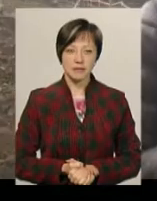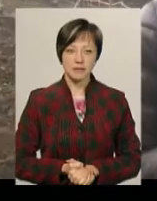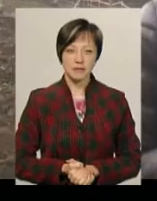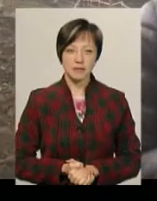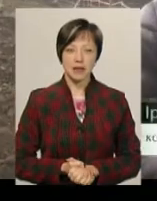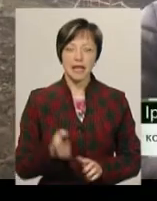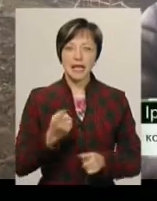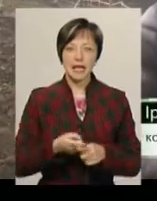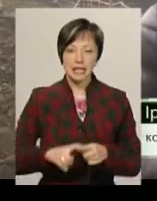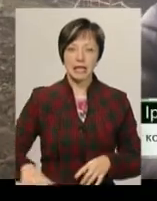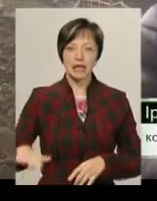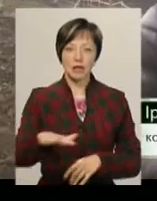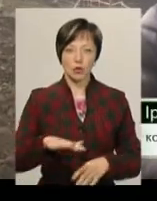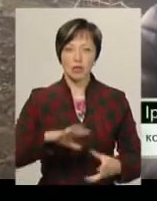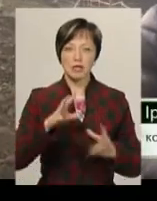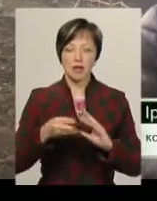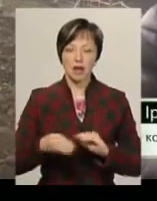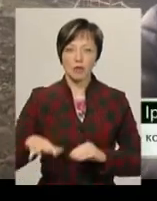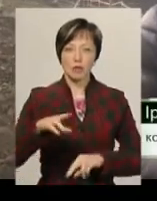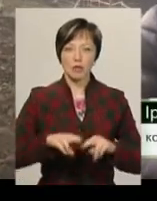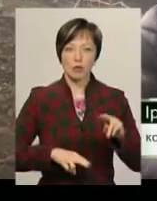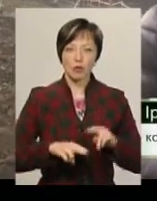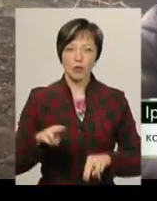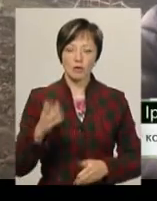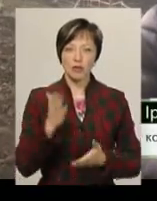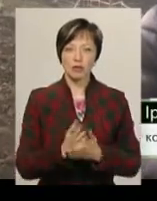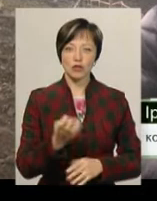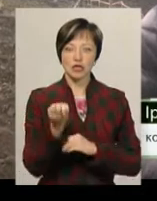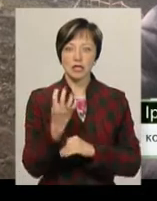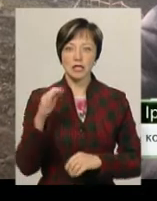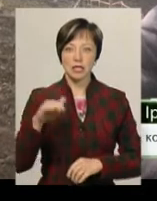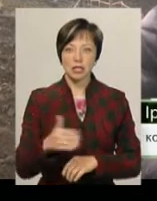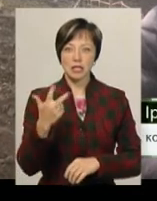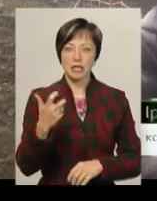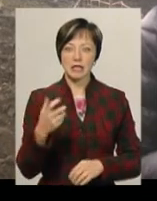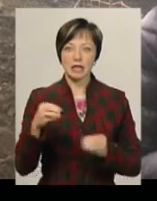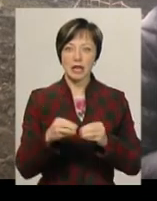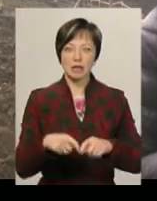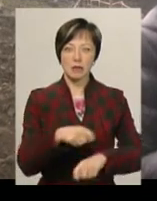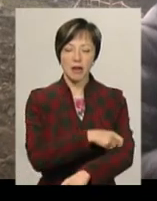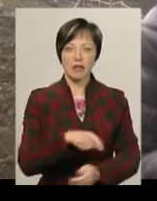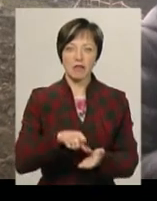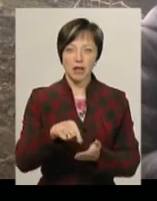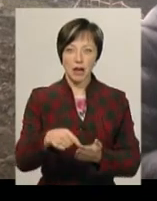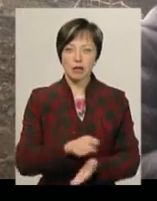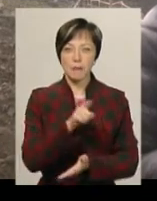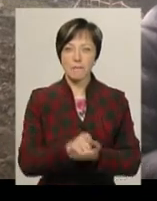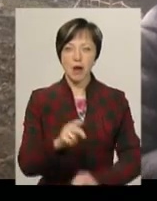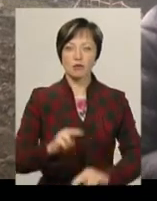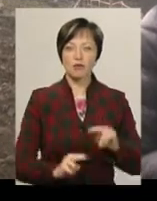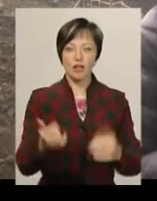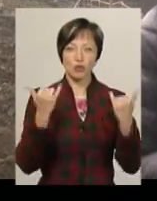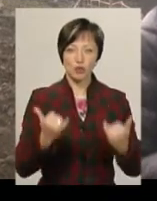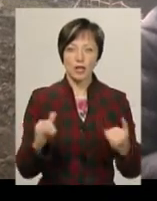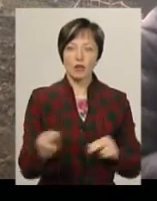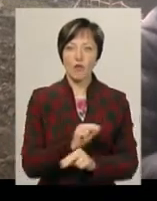На ось цій території загальна площа забудови, якої становить 14 310 метрів квадратних, має збудувати